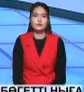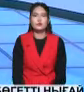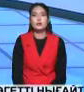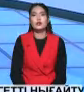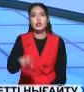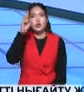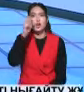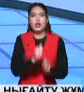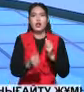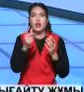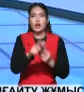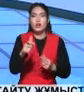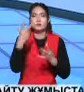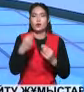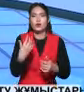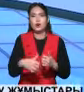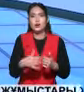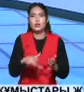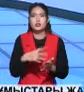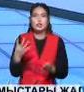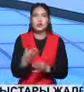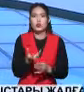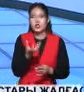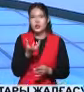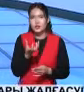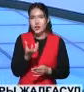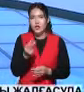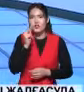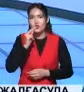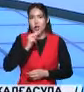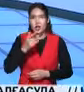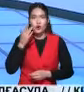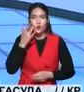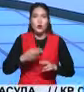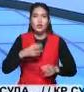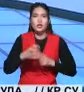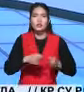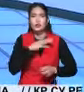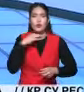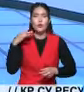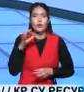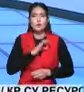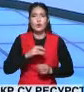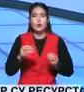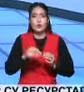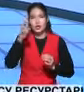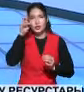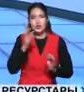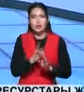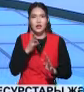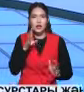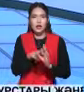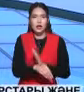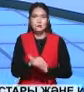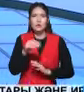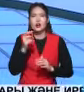Елімізде әр адам күніне орташа есеппен 4 кесе шай ішеді. Сондықтан болар әлемде ең көп тұтынатын 10 елдің қатарына кірдік.